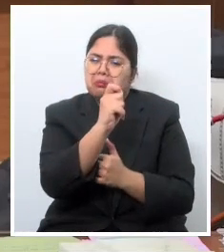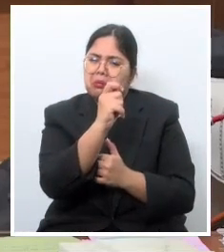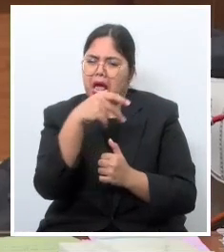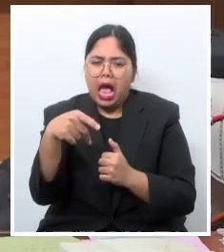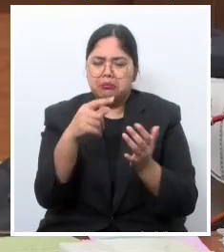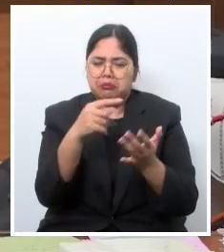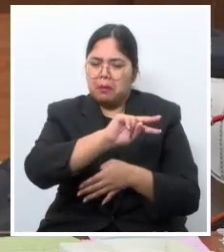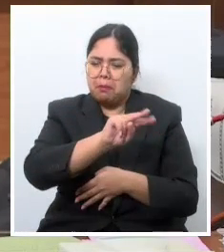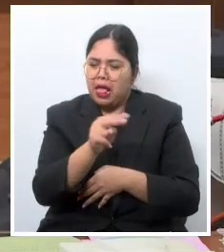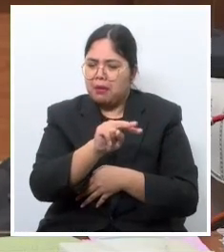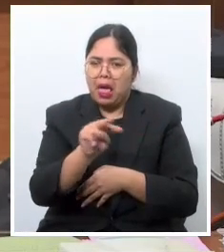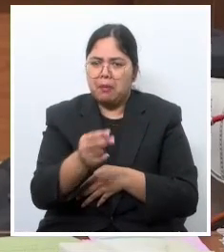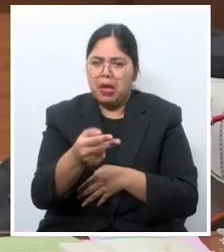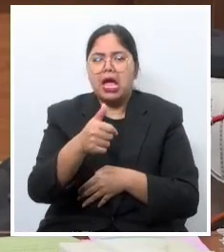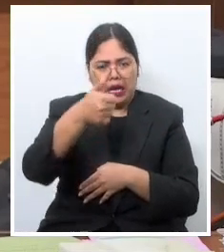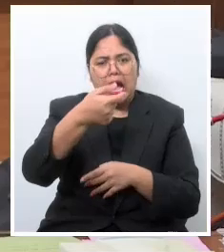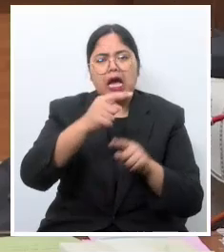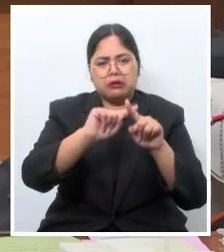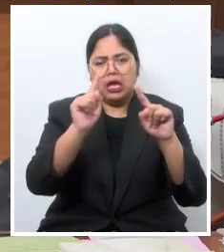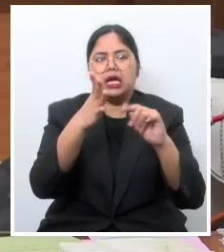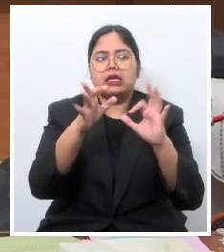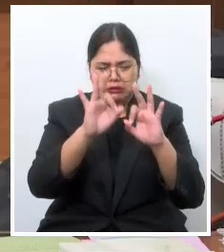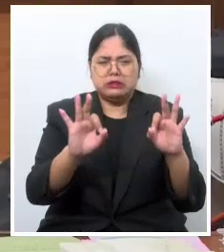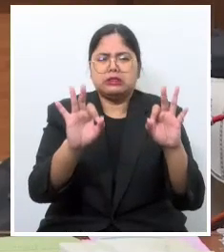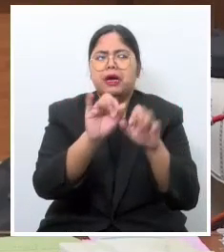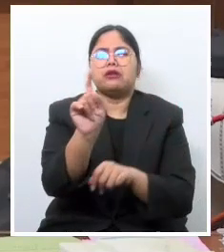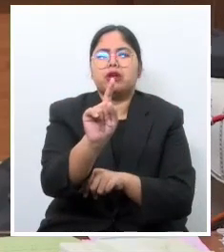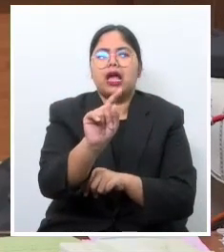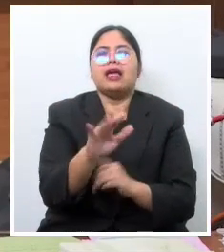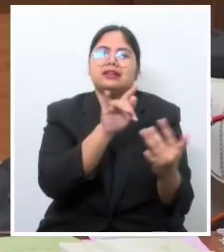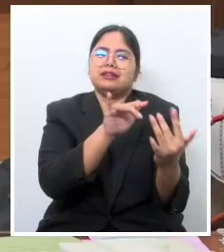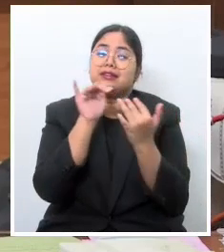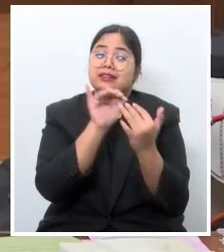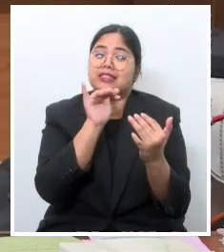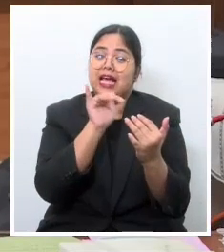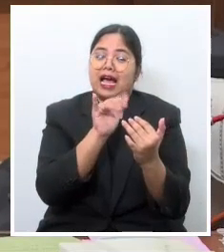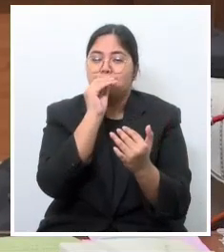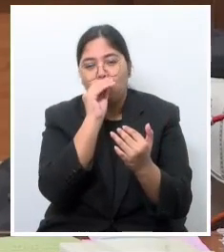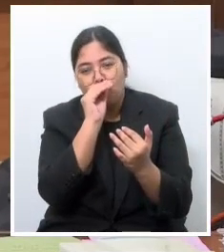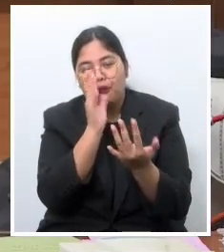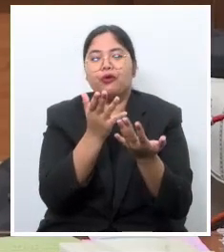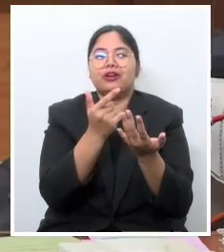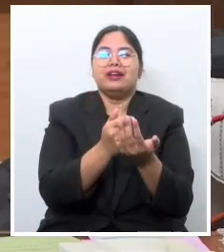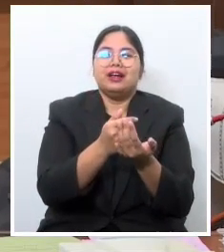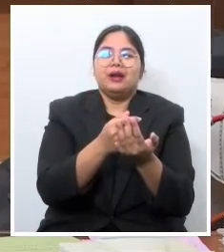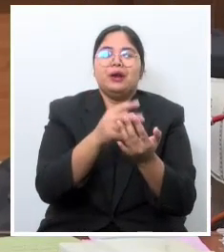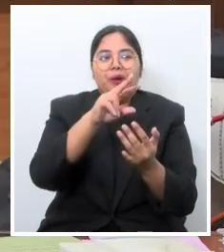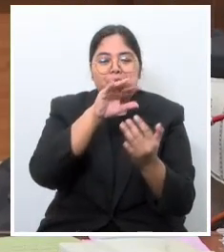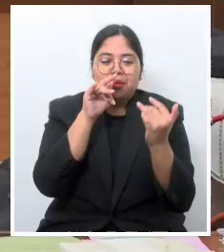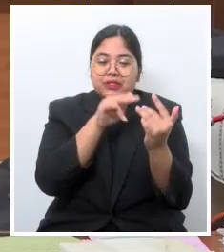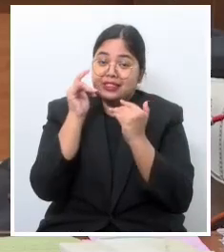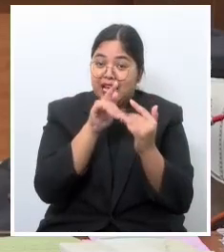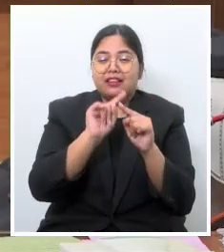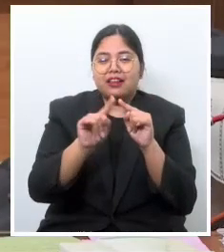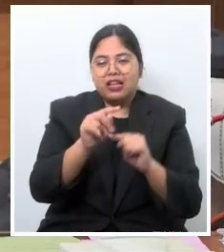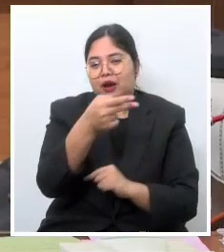ก็ตามที่สามารถแปลภาษาได้แล้วก็ตามแต่เสน่ห์ในการที่จะสื่อสารด้วยภาษาต่างๆเนี่ยจะทำให้เอ่อ